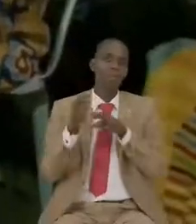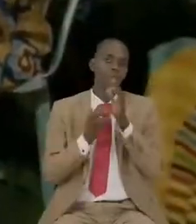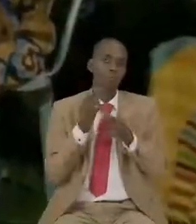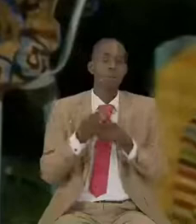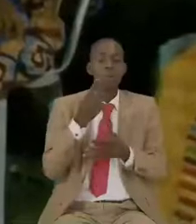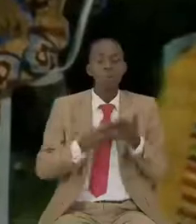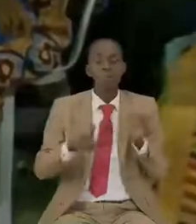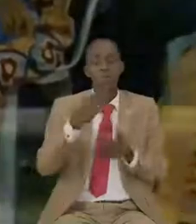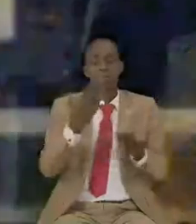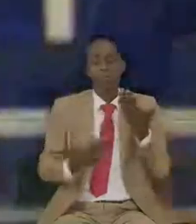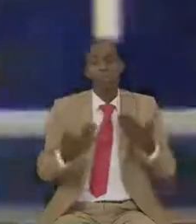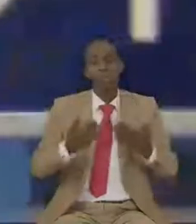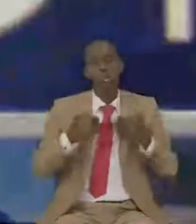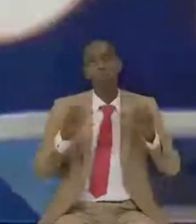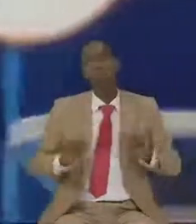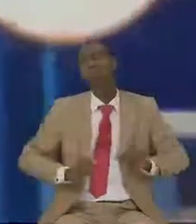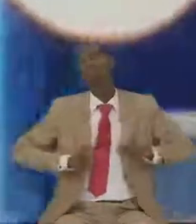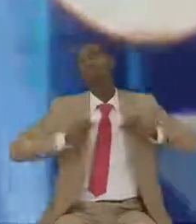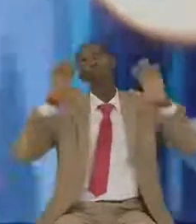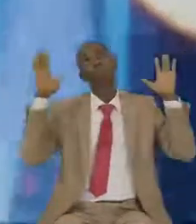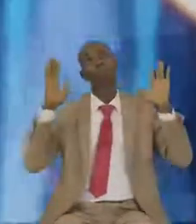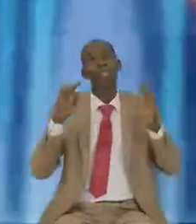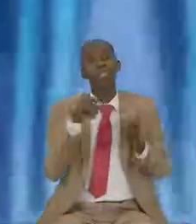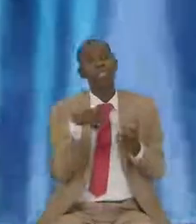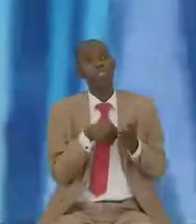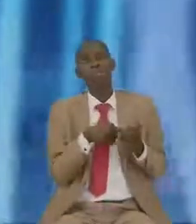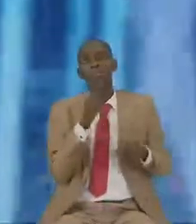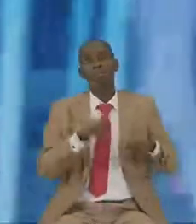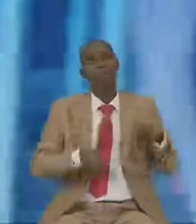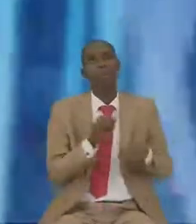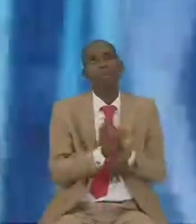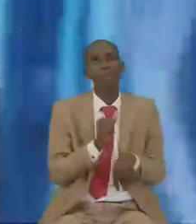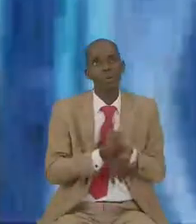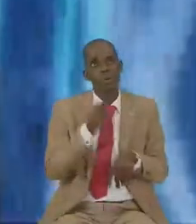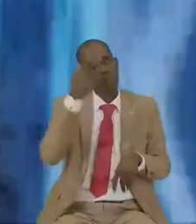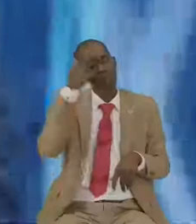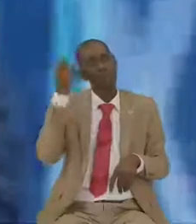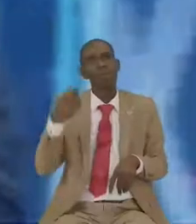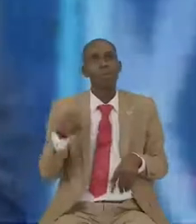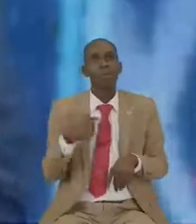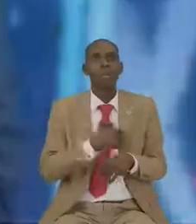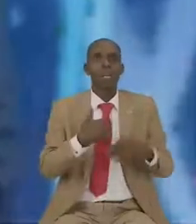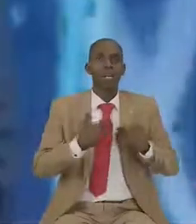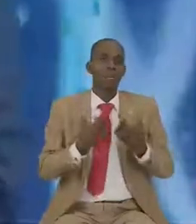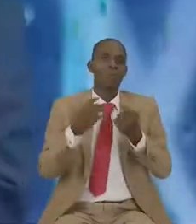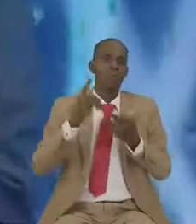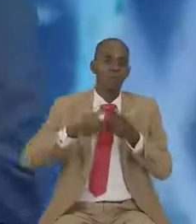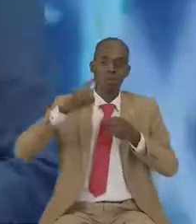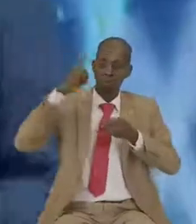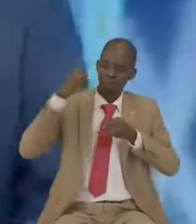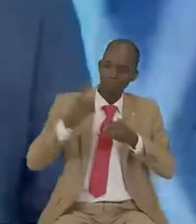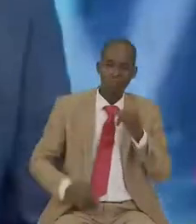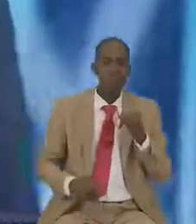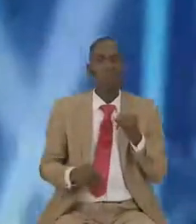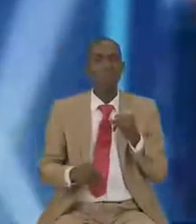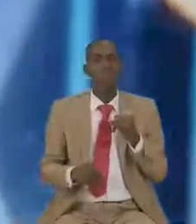Ce qui vous a fait céder et dit que ceci ne va pas marcher parce qu'on est à la fin